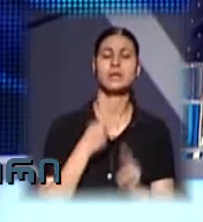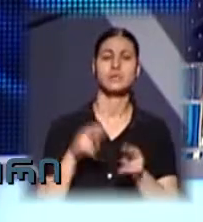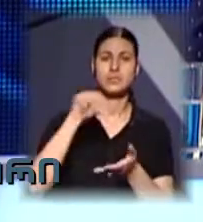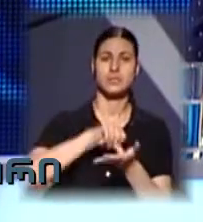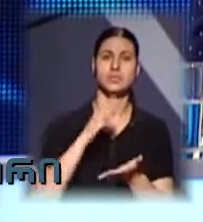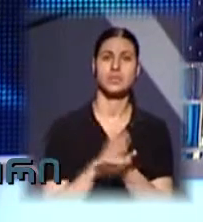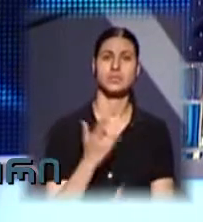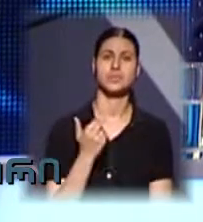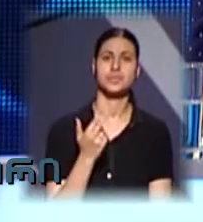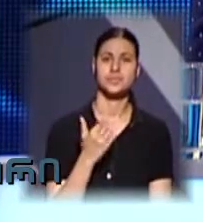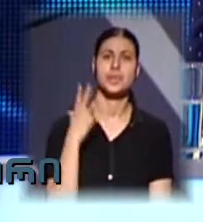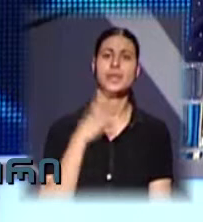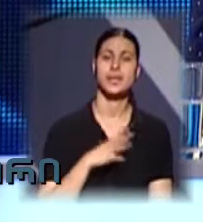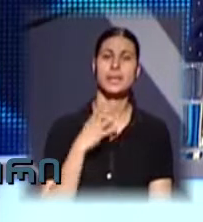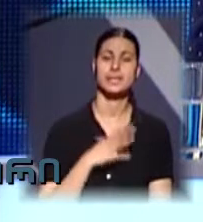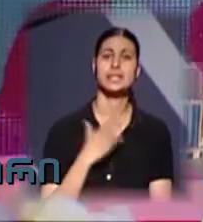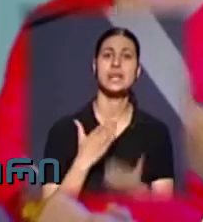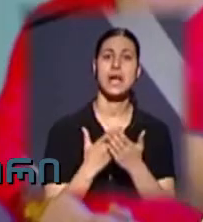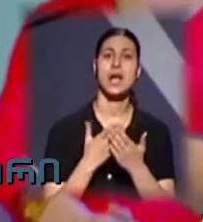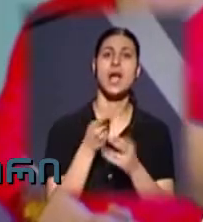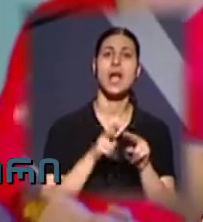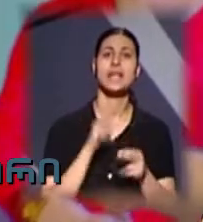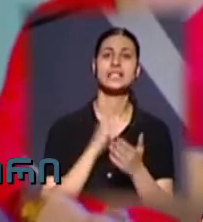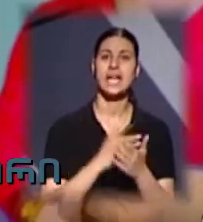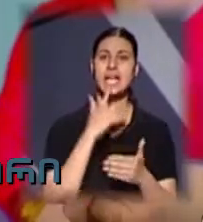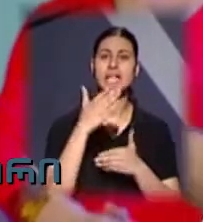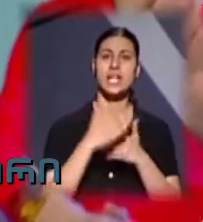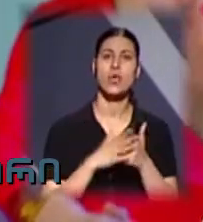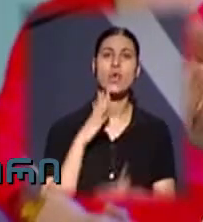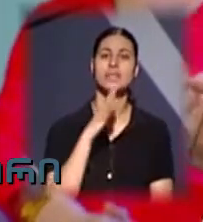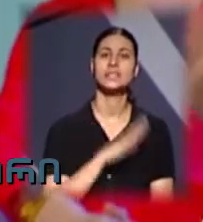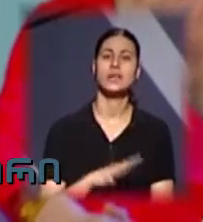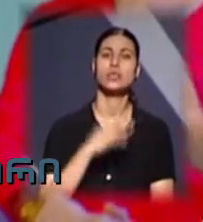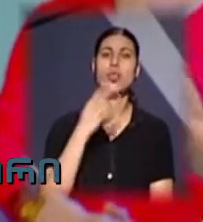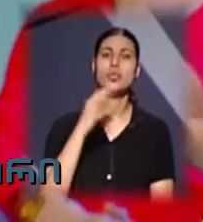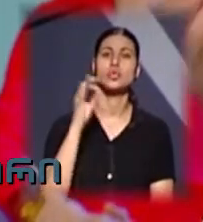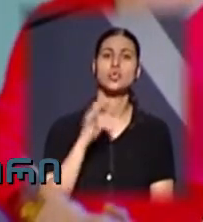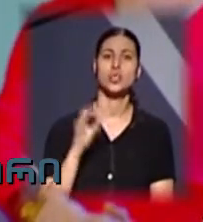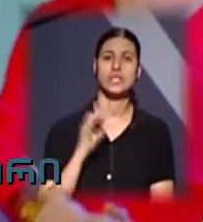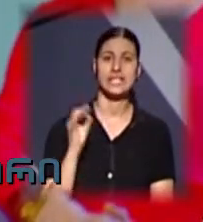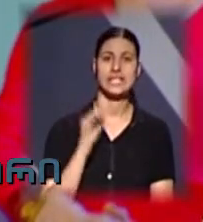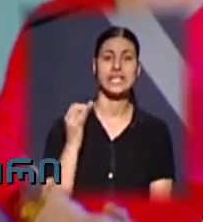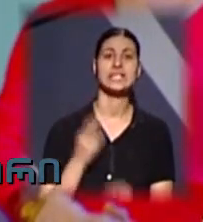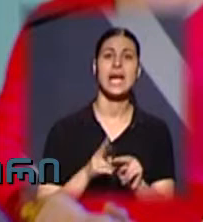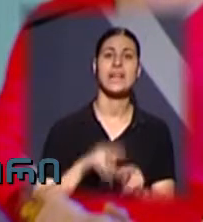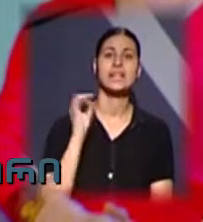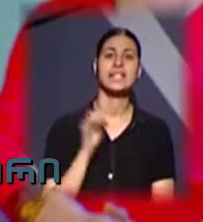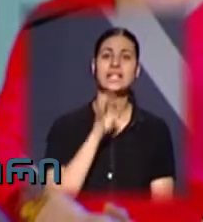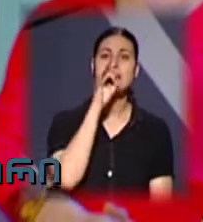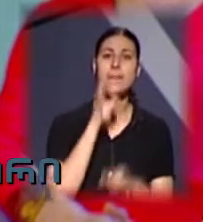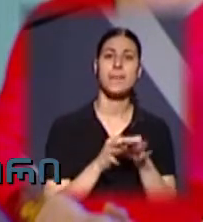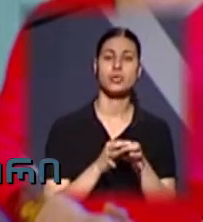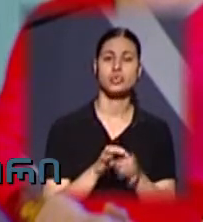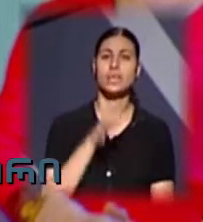წარმომადგენელი. ასე არის. თბილისი, ანუ ეს არის დაახლოებით საქართველოს მოსახლეობის 40%-ის ინტერესი. ამ ინტერესზე პასუხის